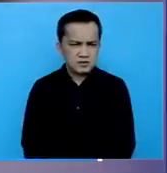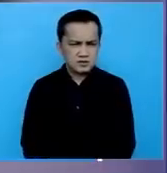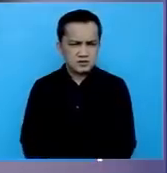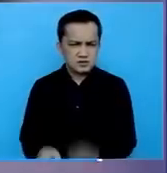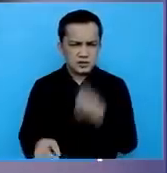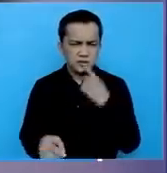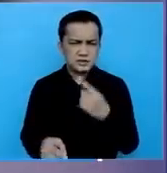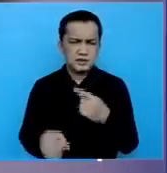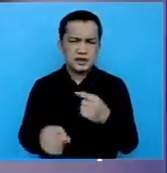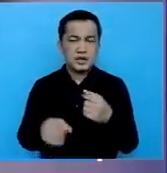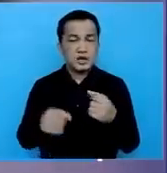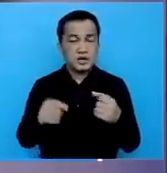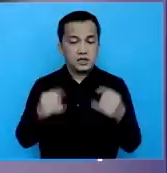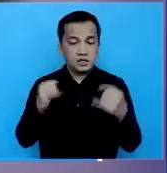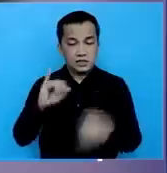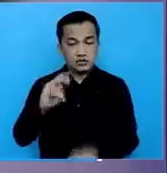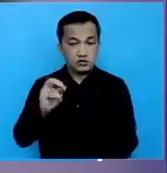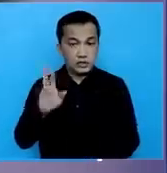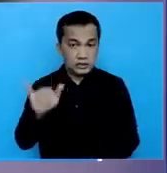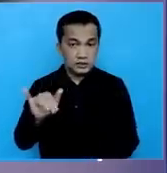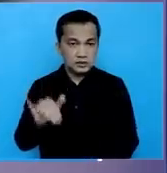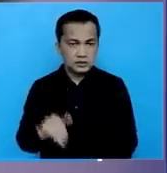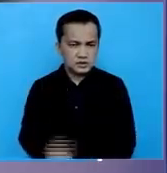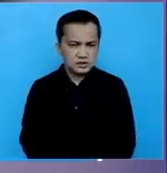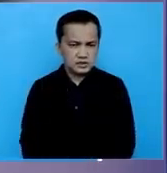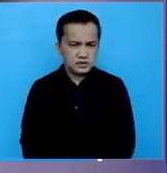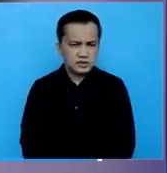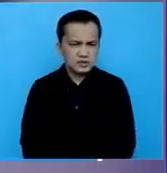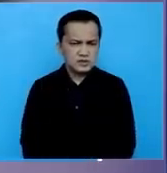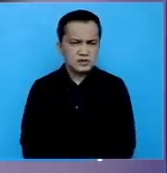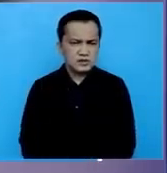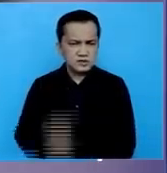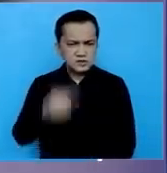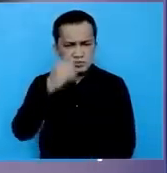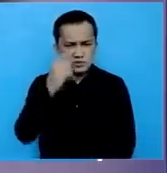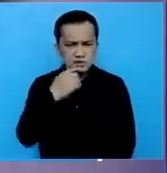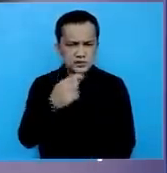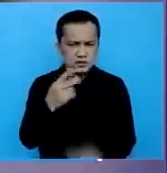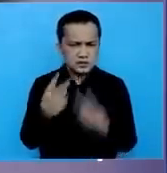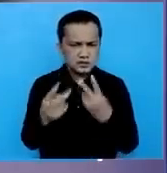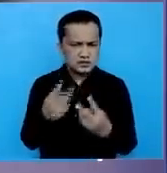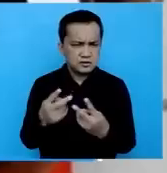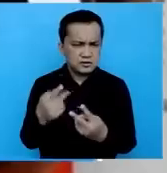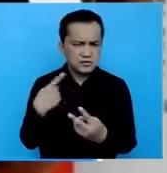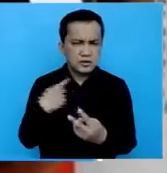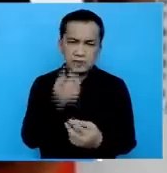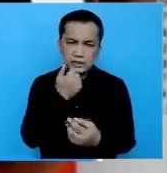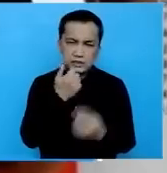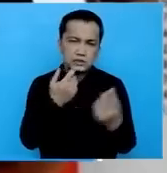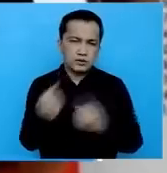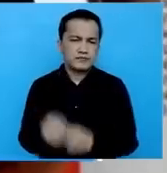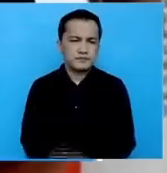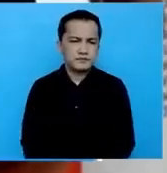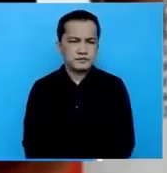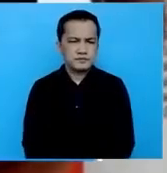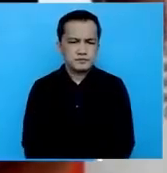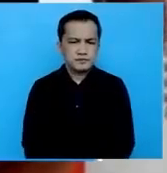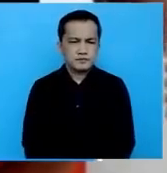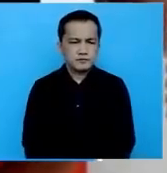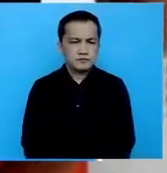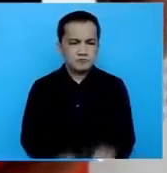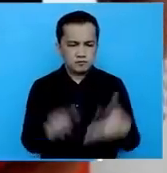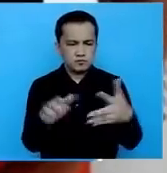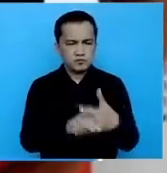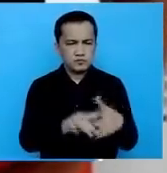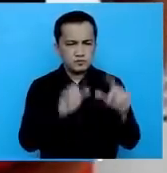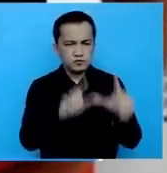So, kasi doon na namin na nakakita na may party talaga. Sinampahan na ng